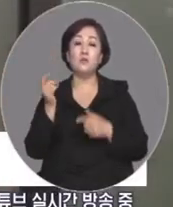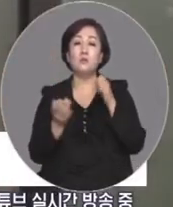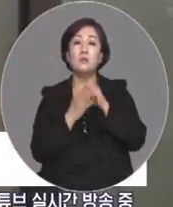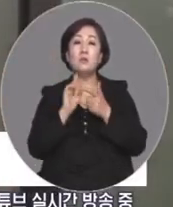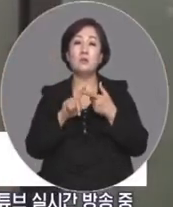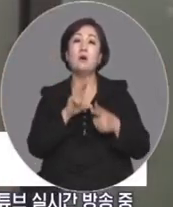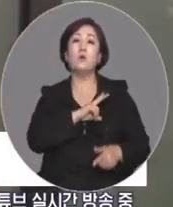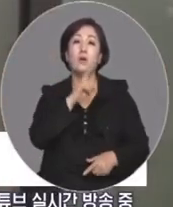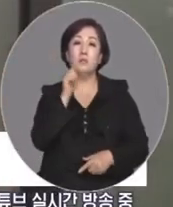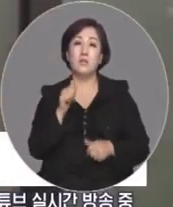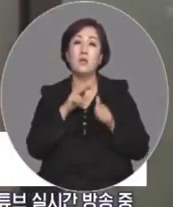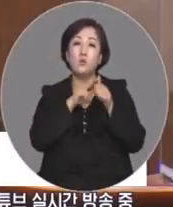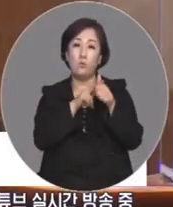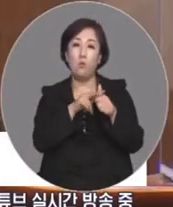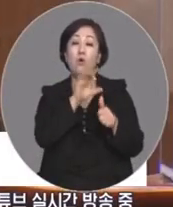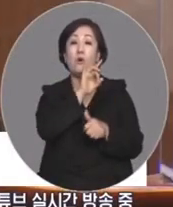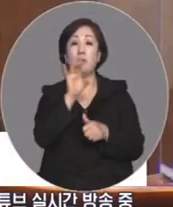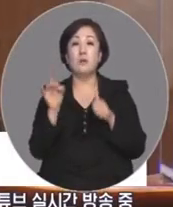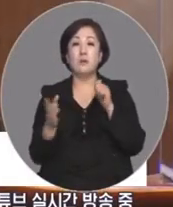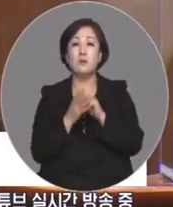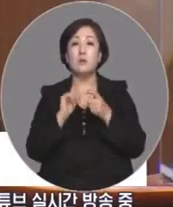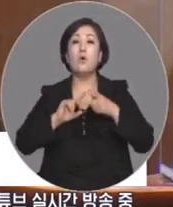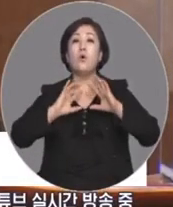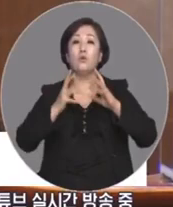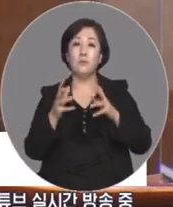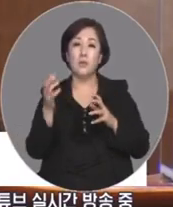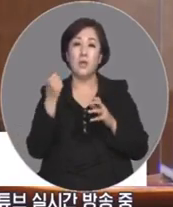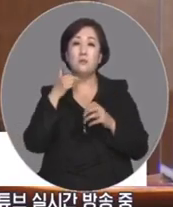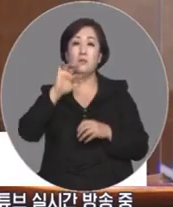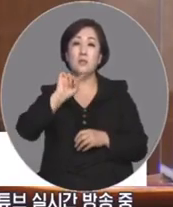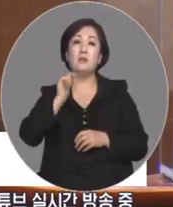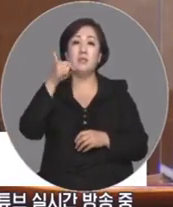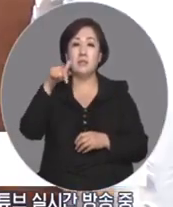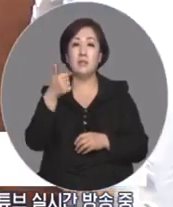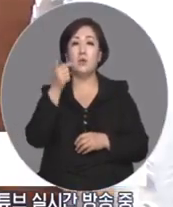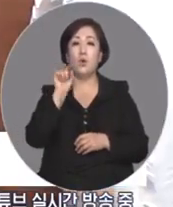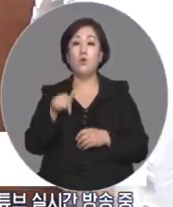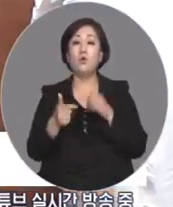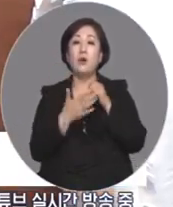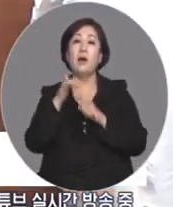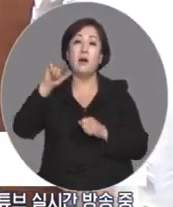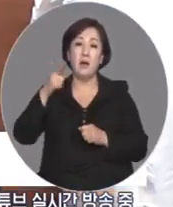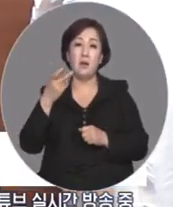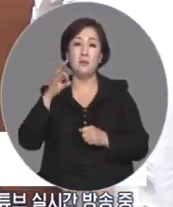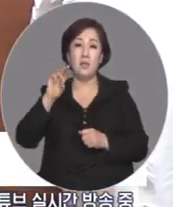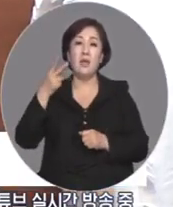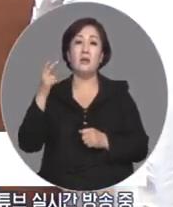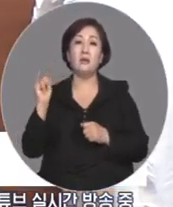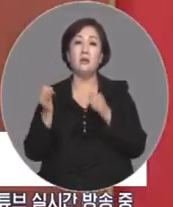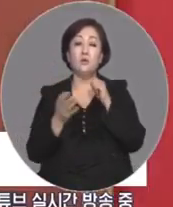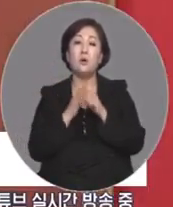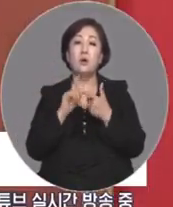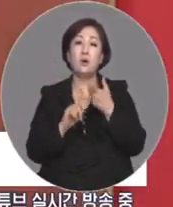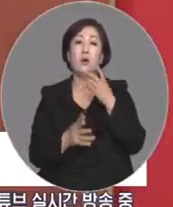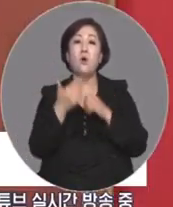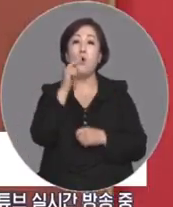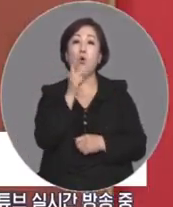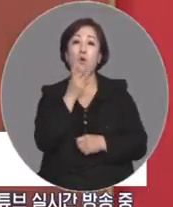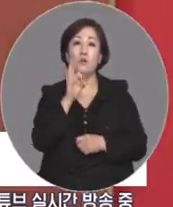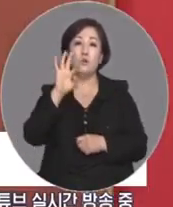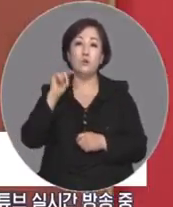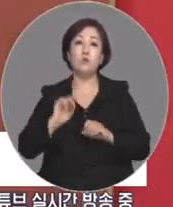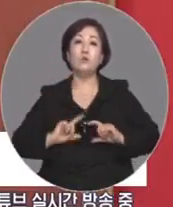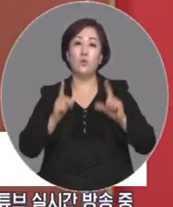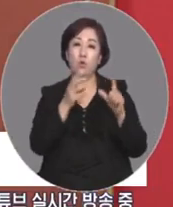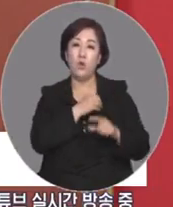동구지역위원장이 후보군으로 거론됩니다. 국민의힘에선 청기옥 시의원과 강대길 전 시의원, 홍유준